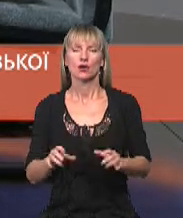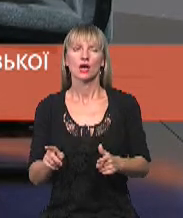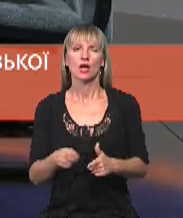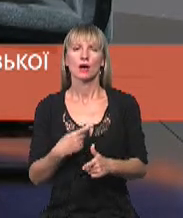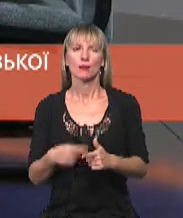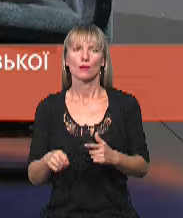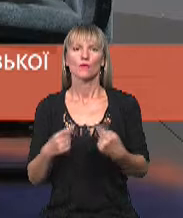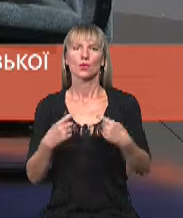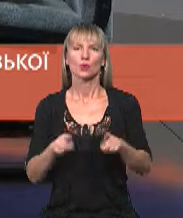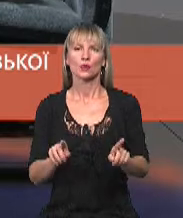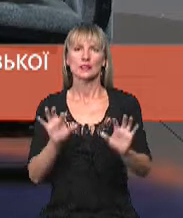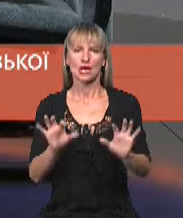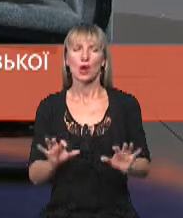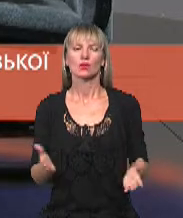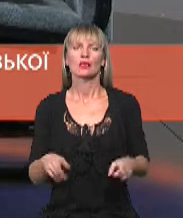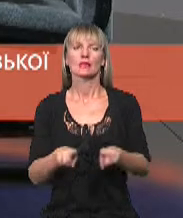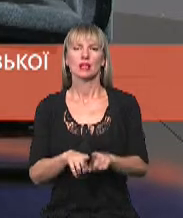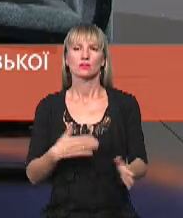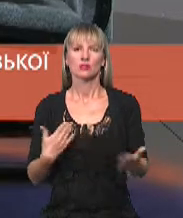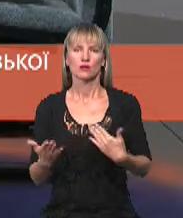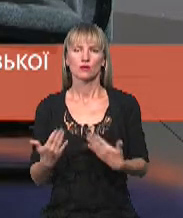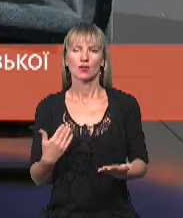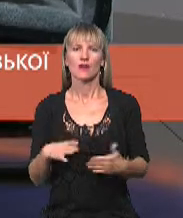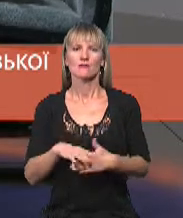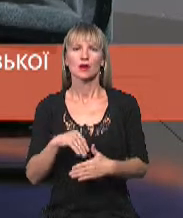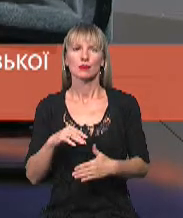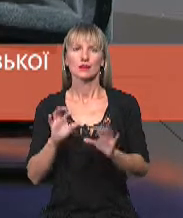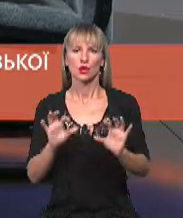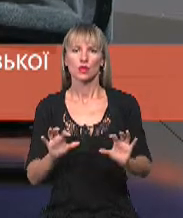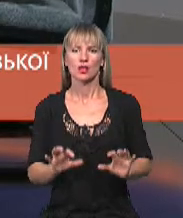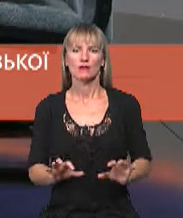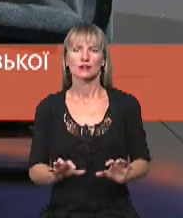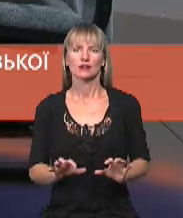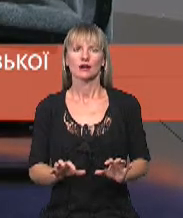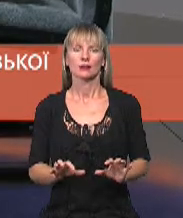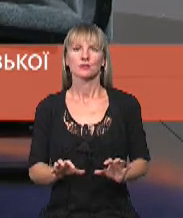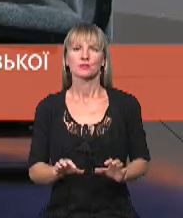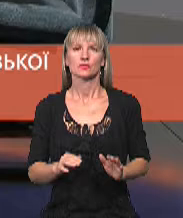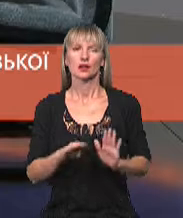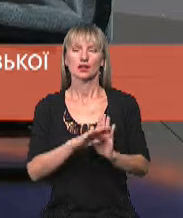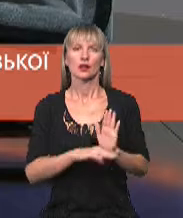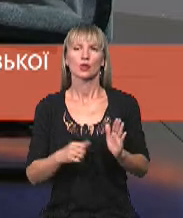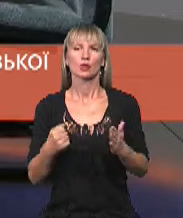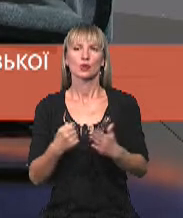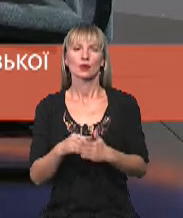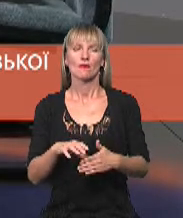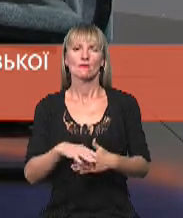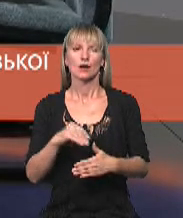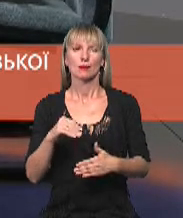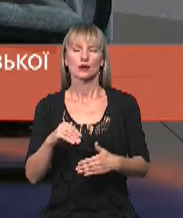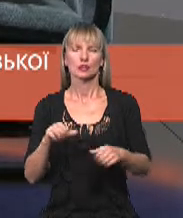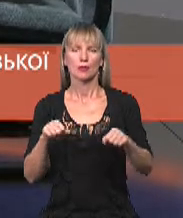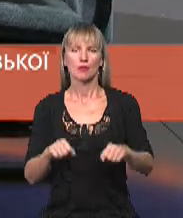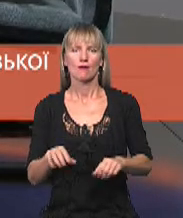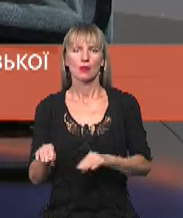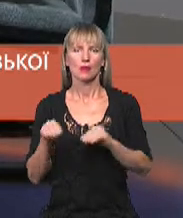в іншому законі, який також стосуватиметься виборчого законодавства, регламент щодо виборчих прав